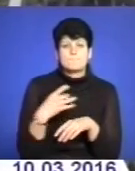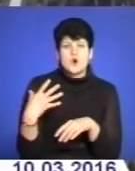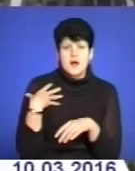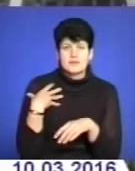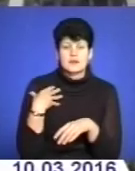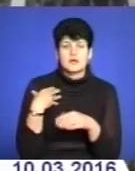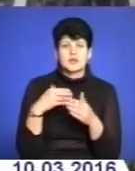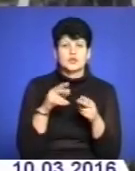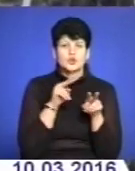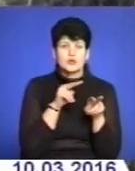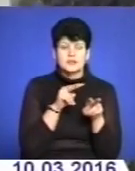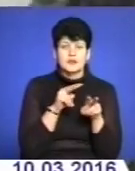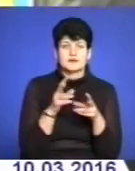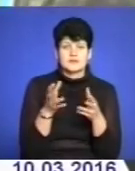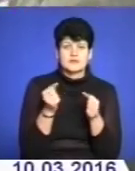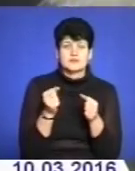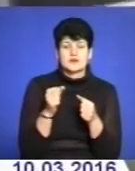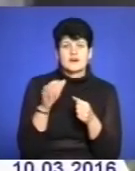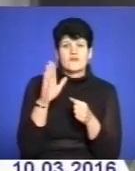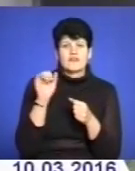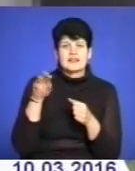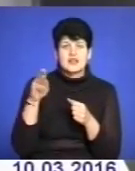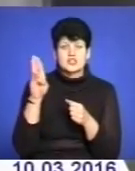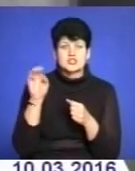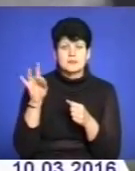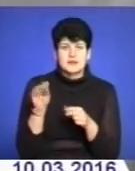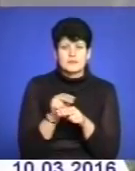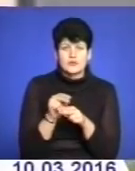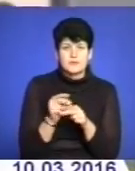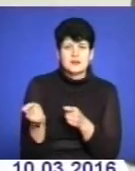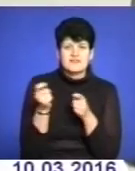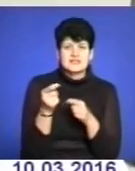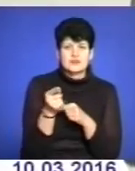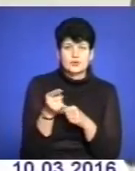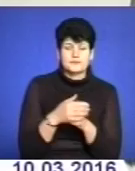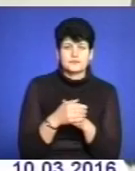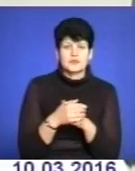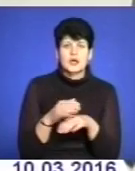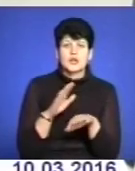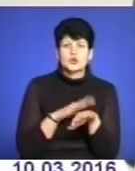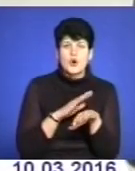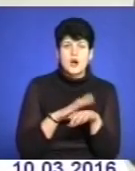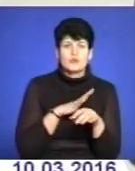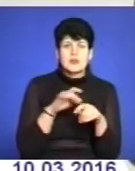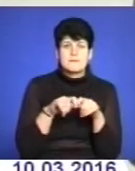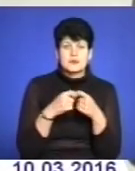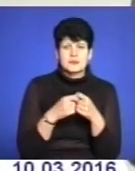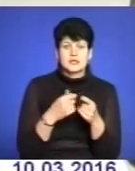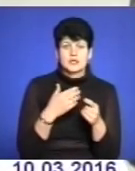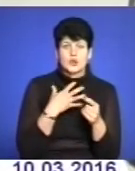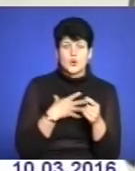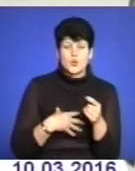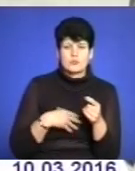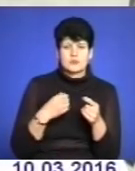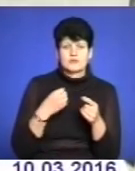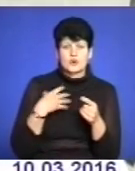за нею взявся Віталій Щербіна. Він вилікував тварину та привіз її до Тернополя. Нога була перебита права, груди були в крові, з носа